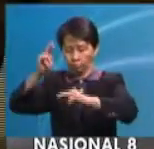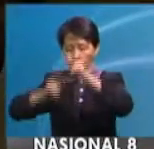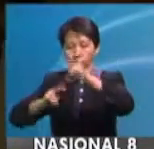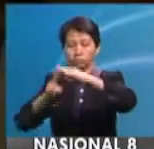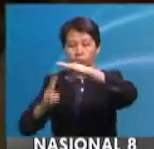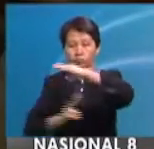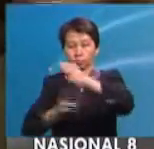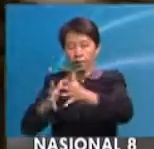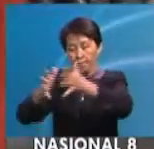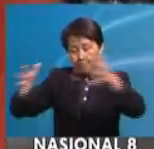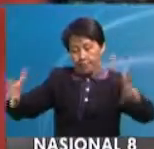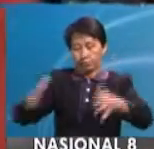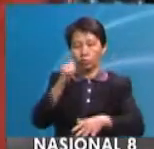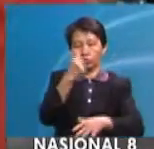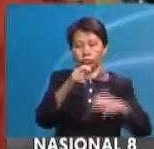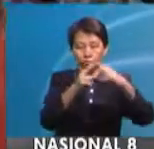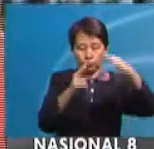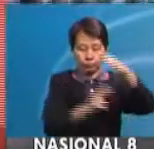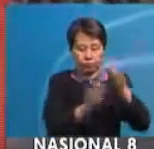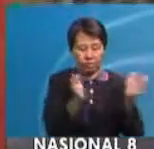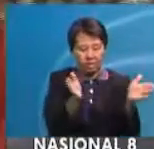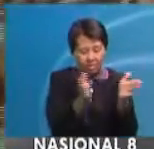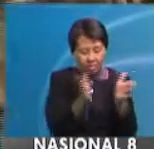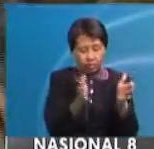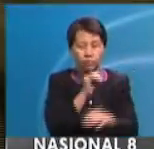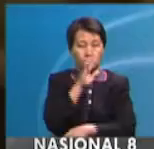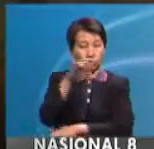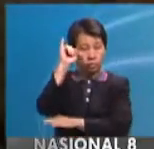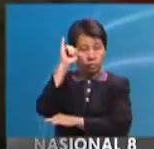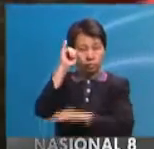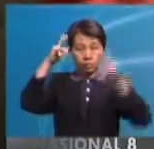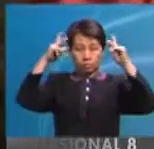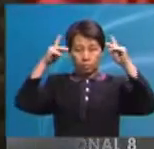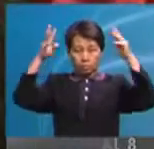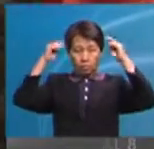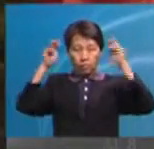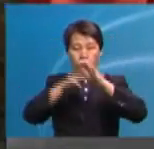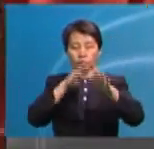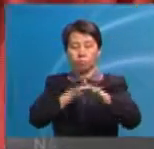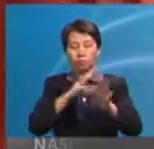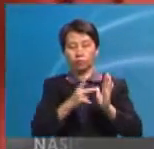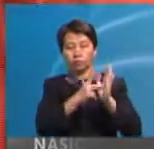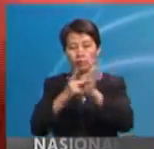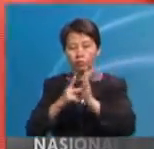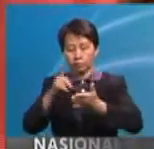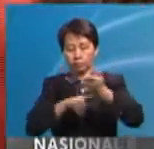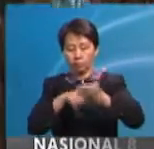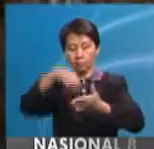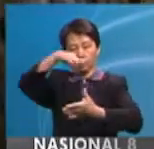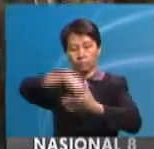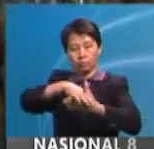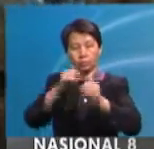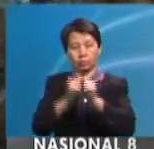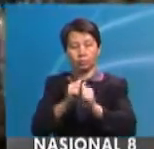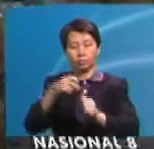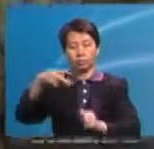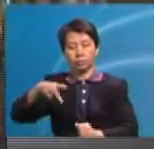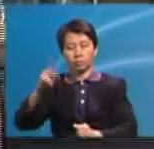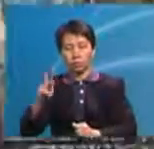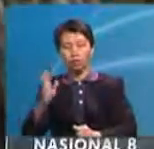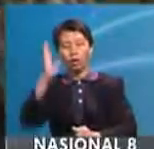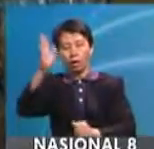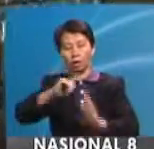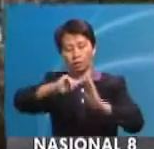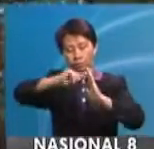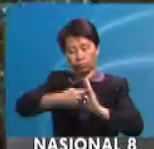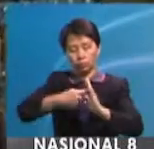jati besar dan 10 Jati kecil seperti dijanjikan Perdana Menteri ketika Champion kecil pangkalan kubo lalu akan